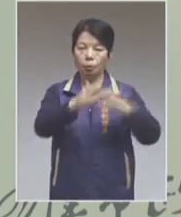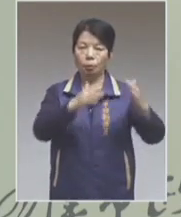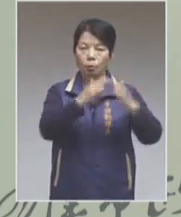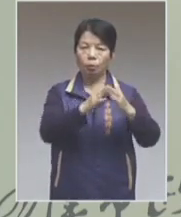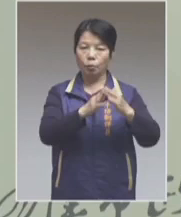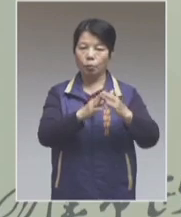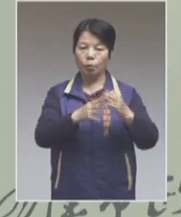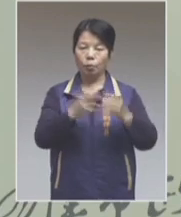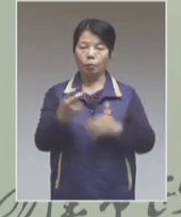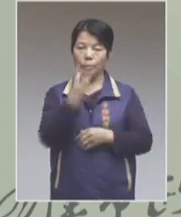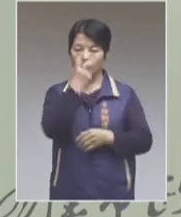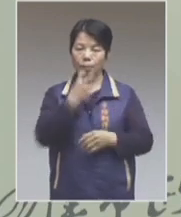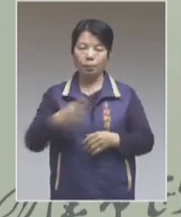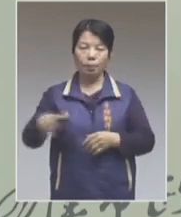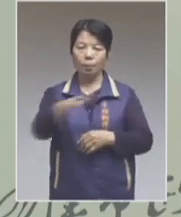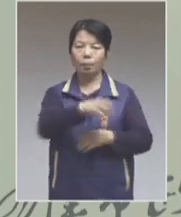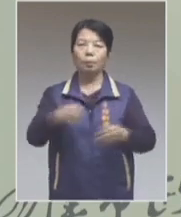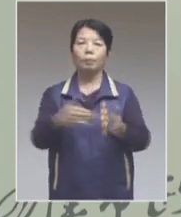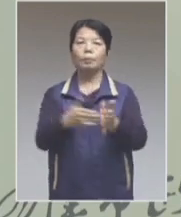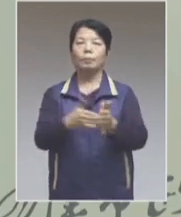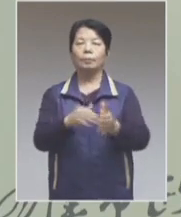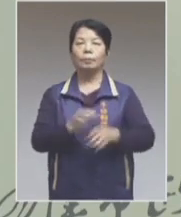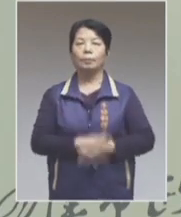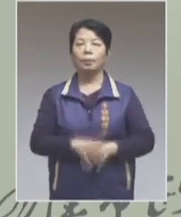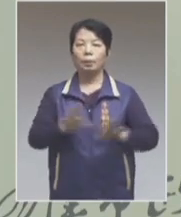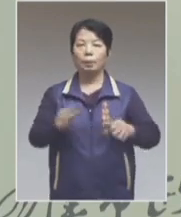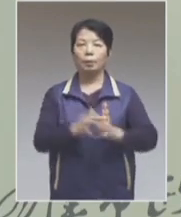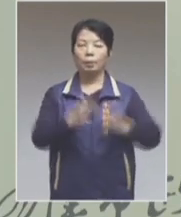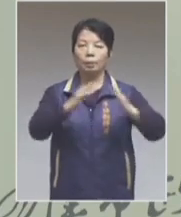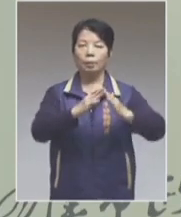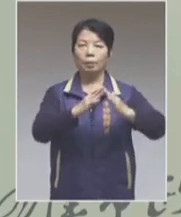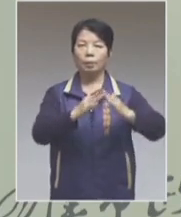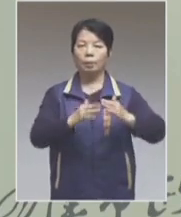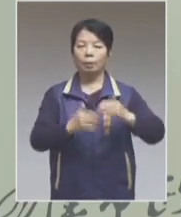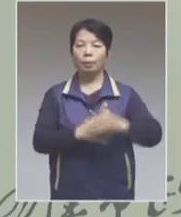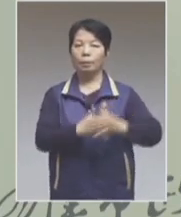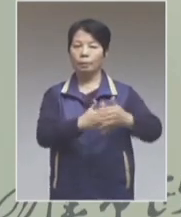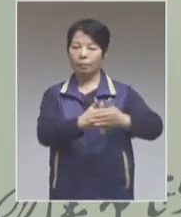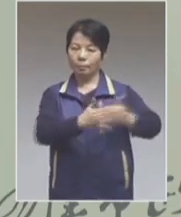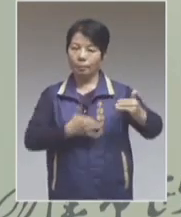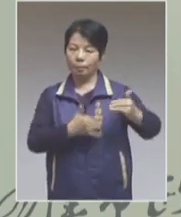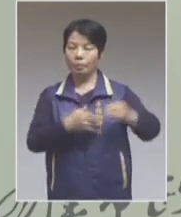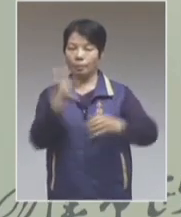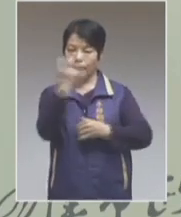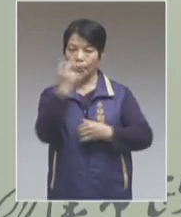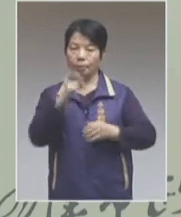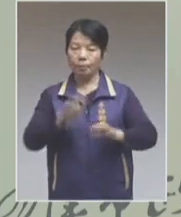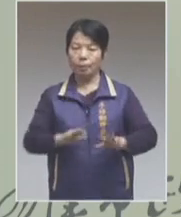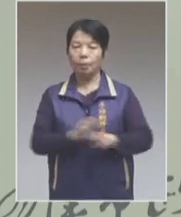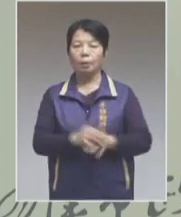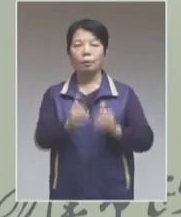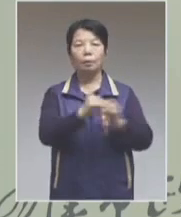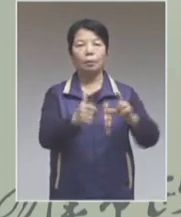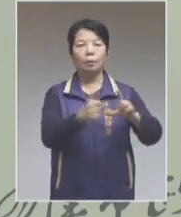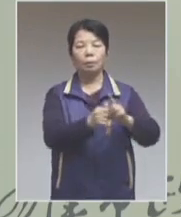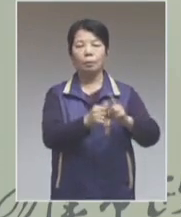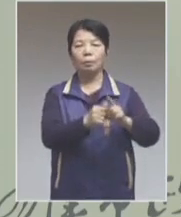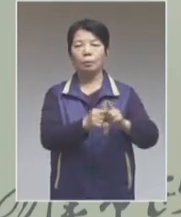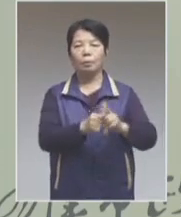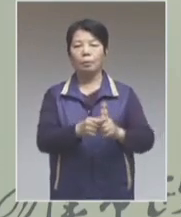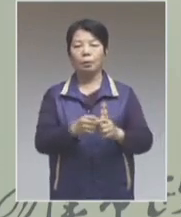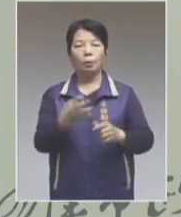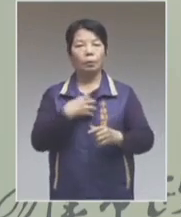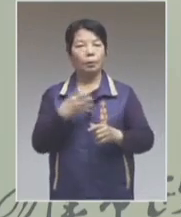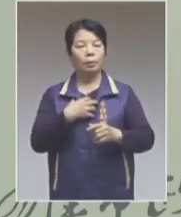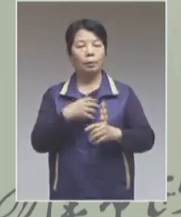都裁剪完毕，然后按照居家隔离居家检疫的规定来根据风险来进行框列，好、哦、所以这